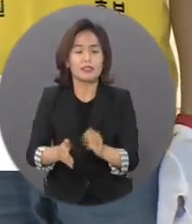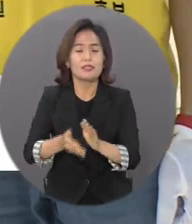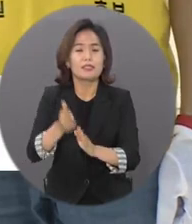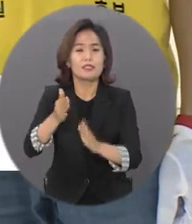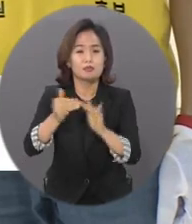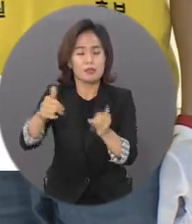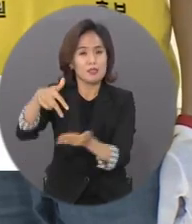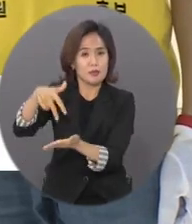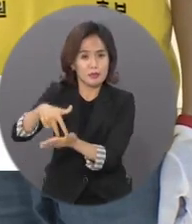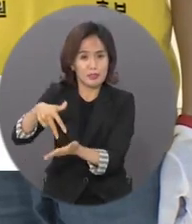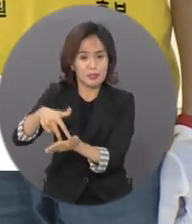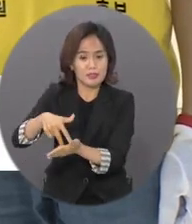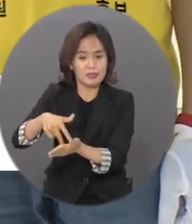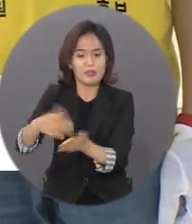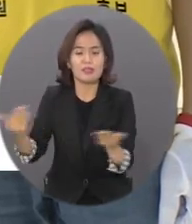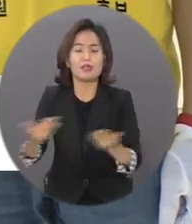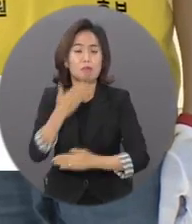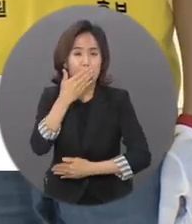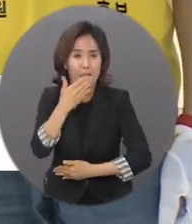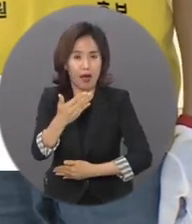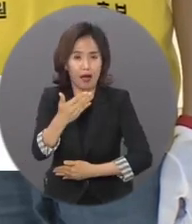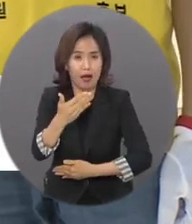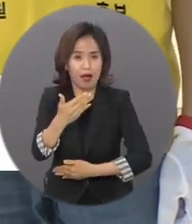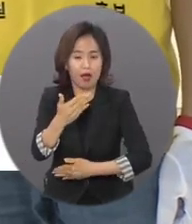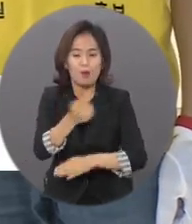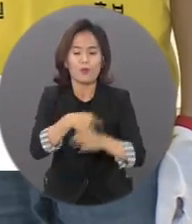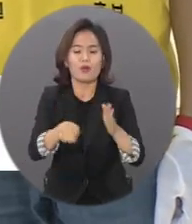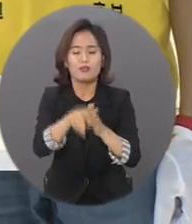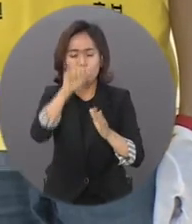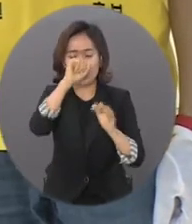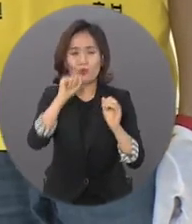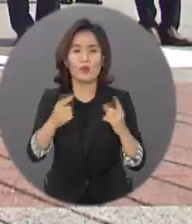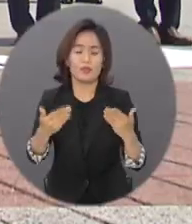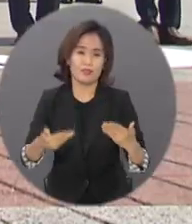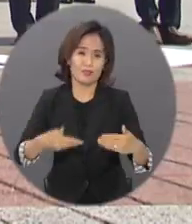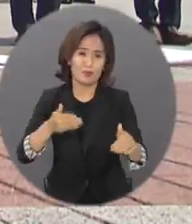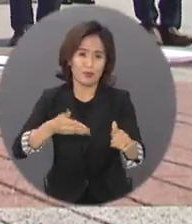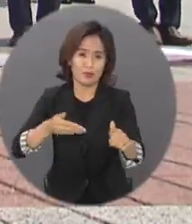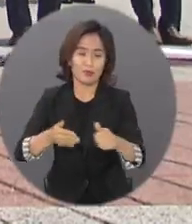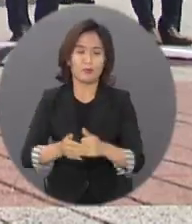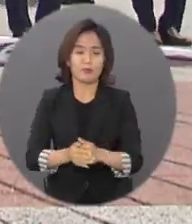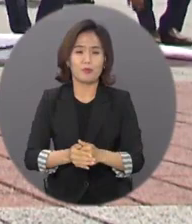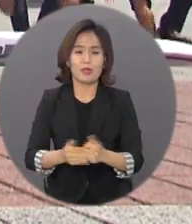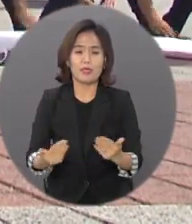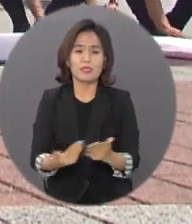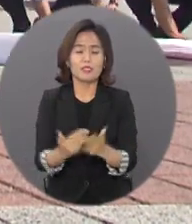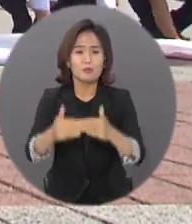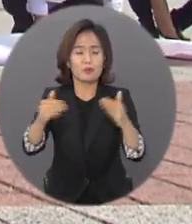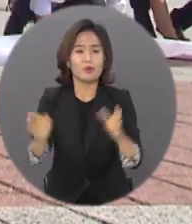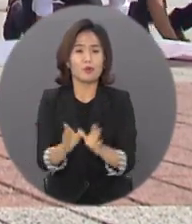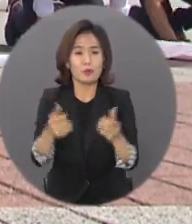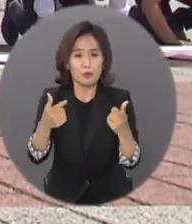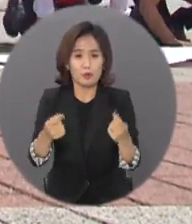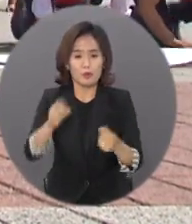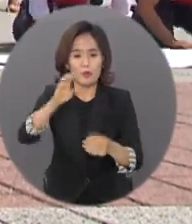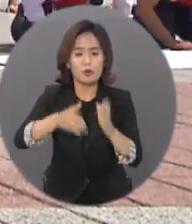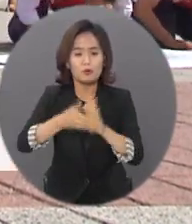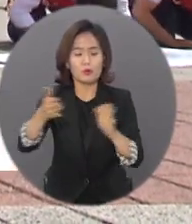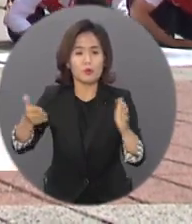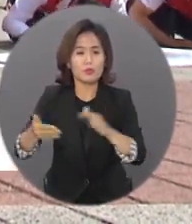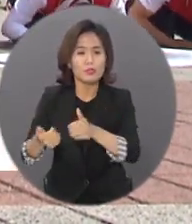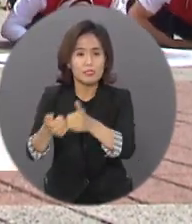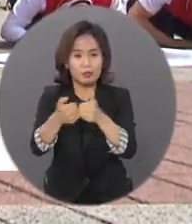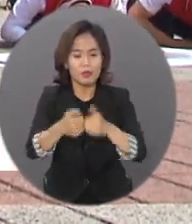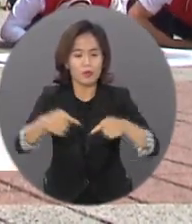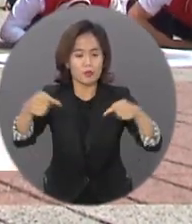시민 편에서 일할 수 있도록 기회를 주십시오. 진보당 역시 광역시의회 교섭단체